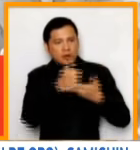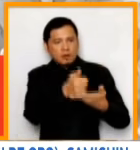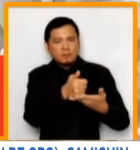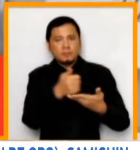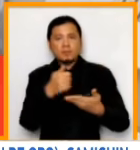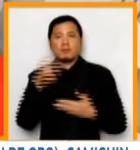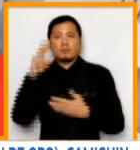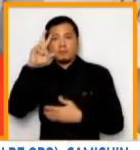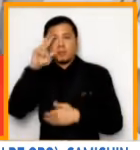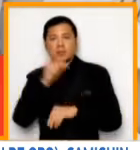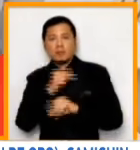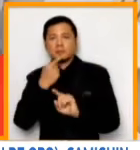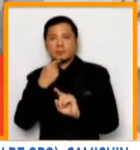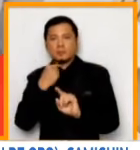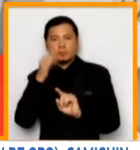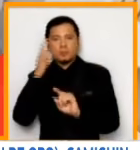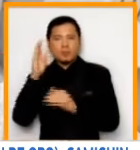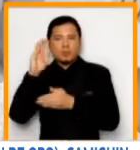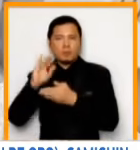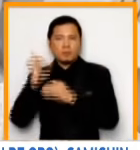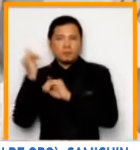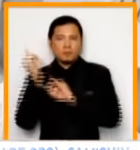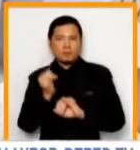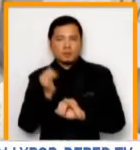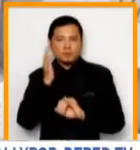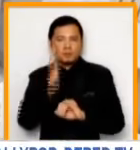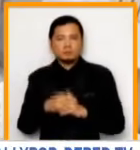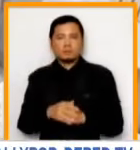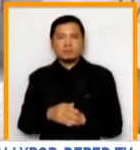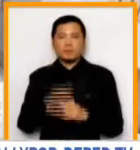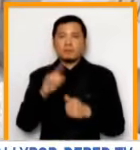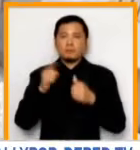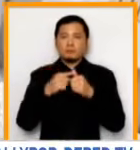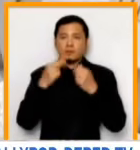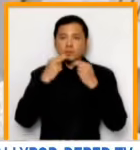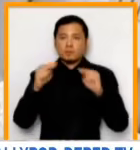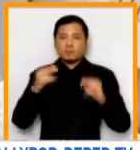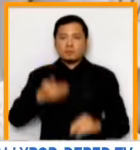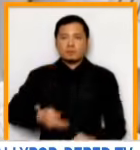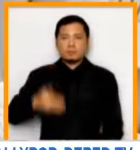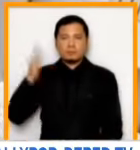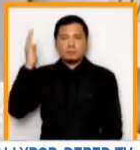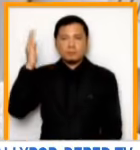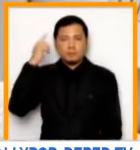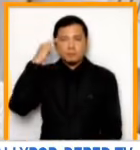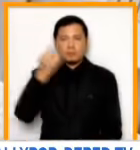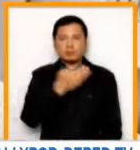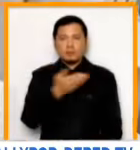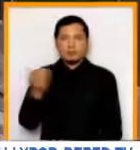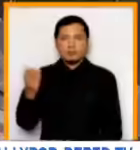rice export. Yan ang unang balita. Sandra Aguinaldo, buong puso para sa Pilipino.